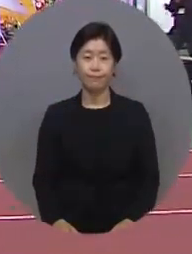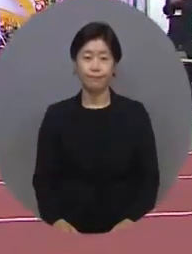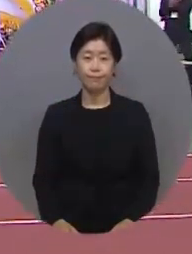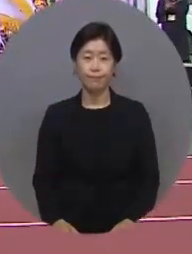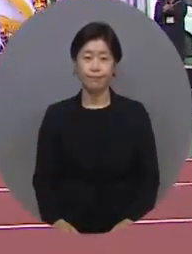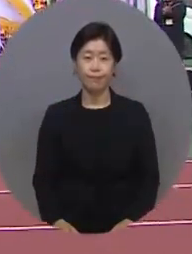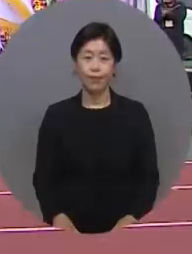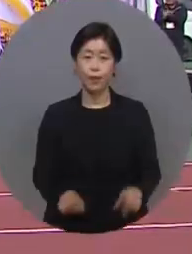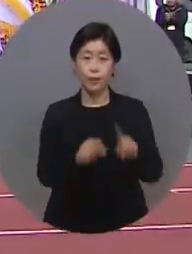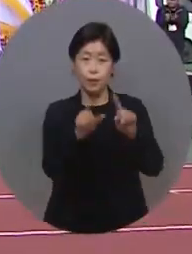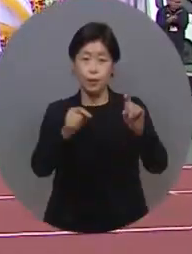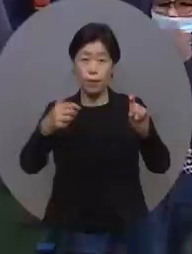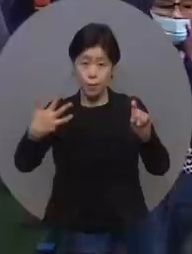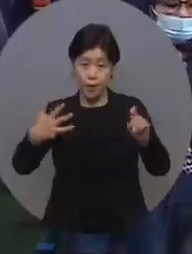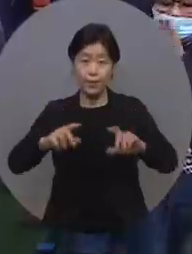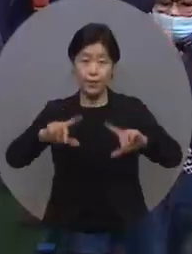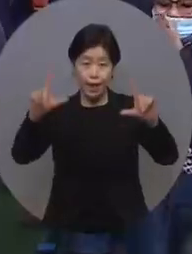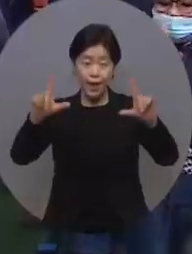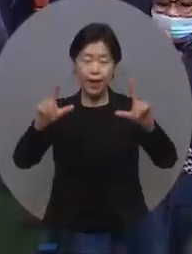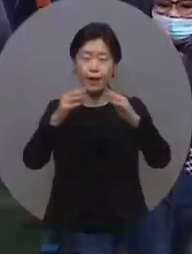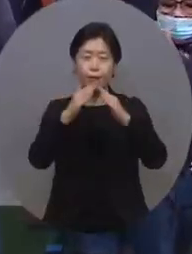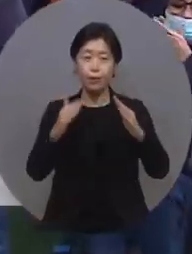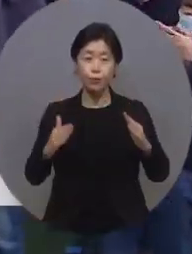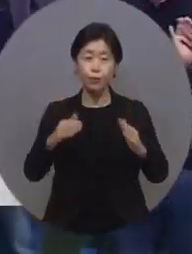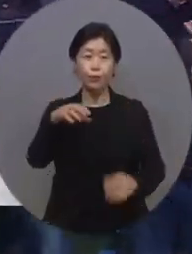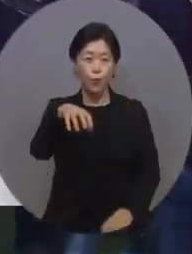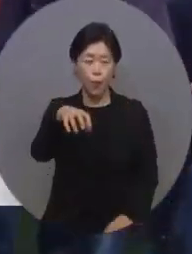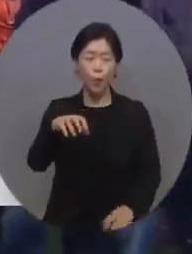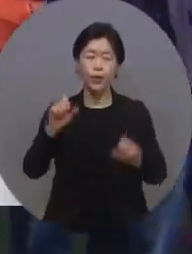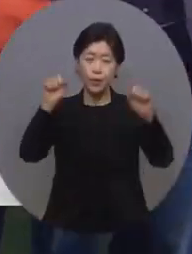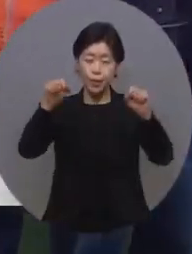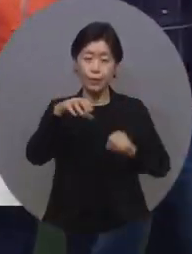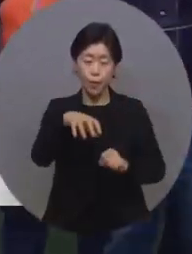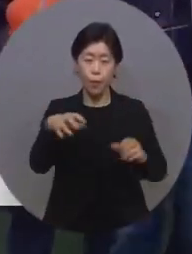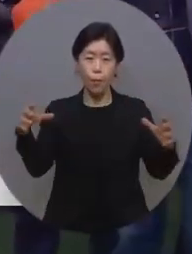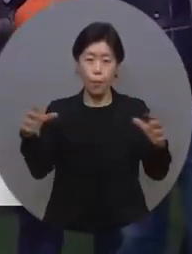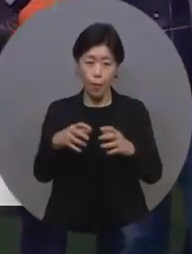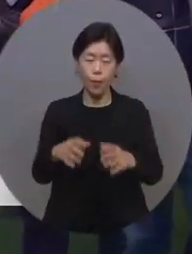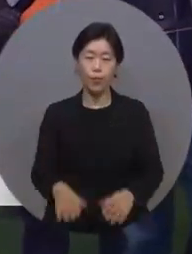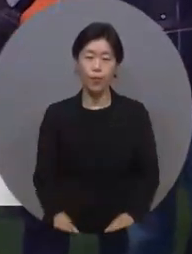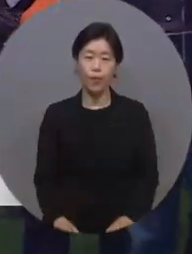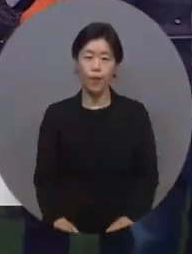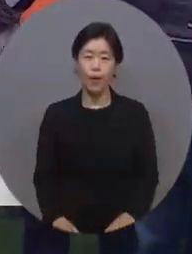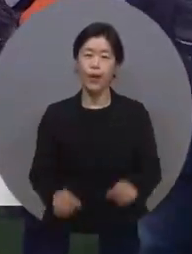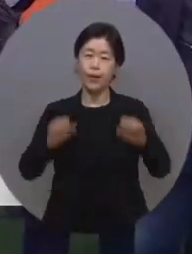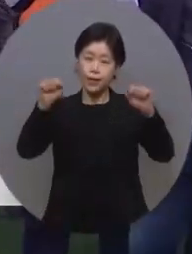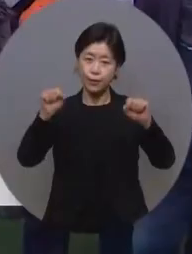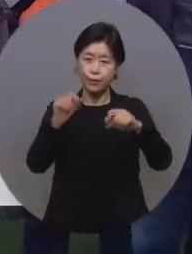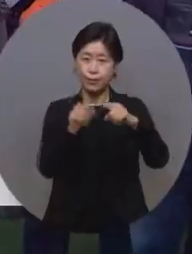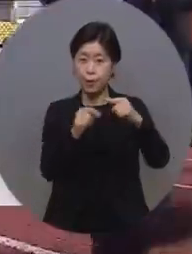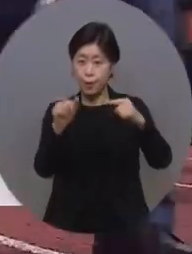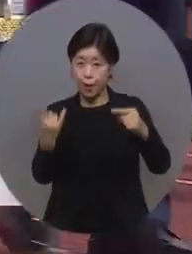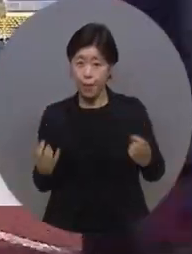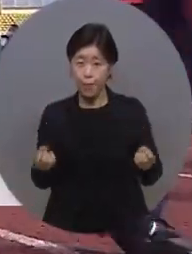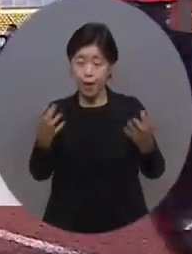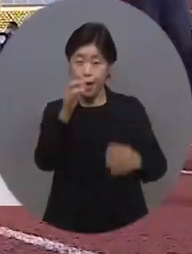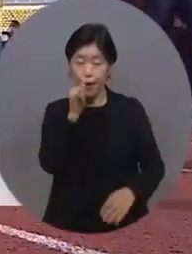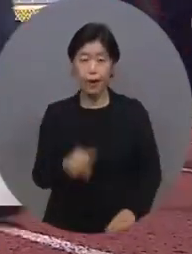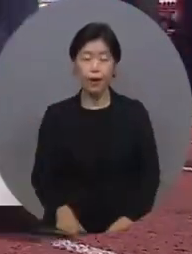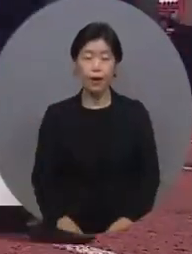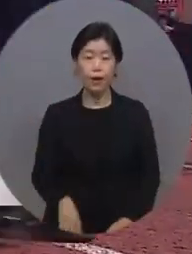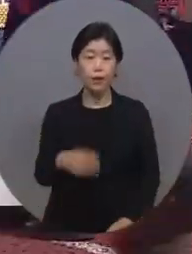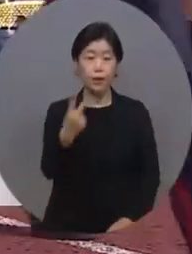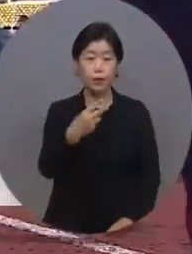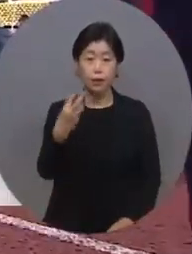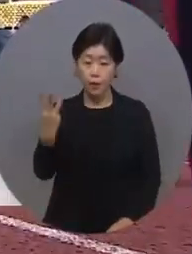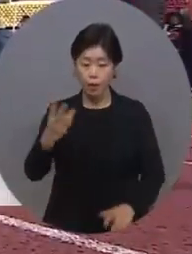지난 8일 전주 종합경기장에서 2022 전국 지체장애인 체육대회가 열렸습니다. 지난 2003년